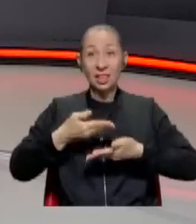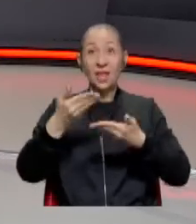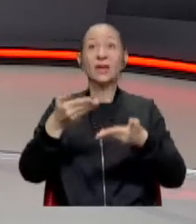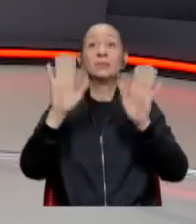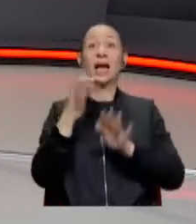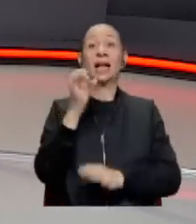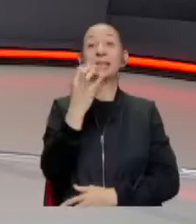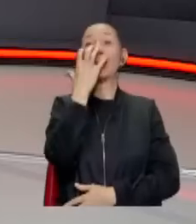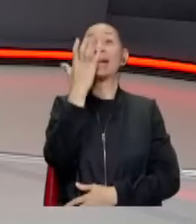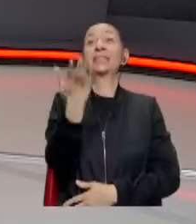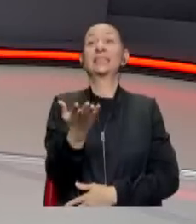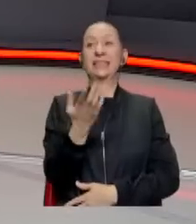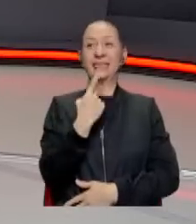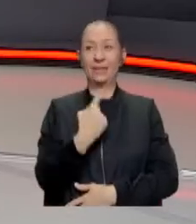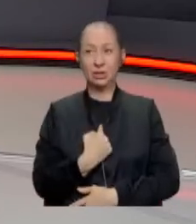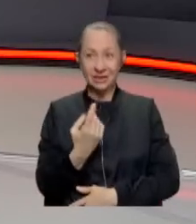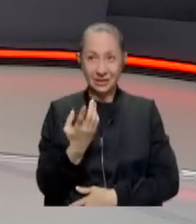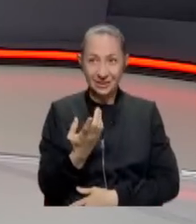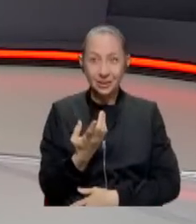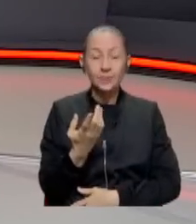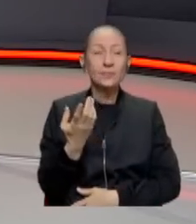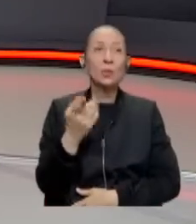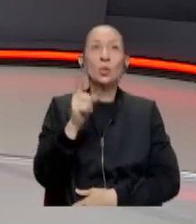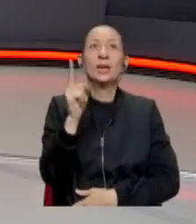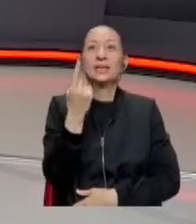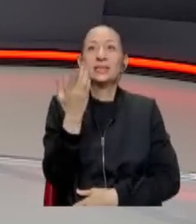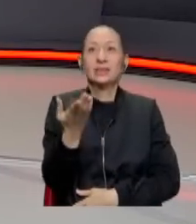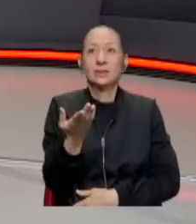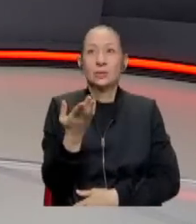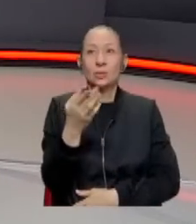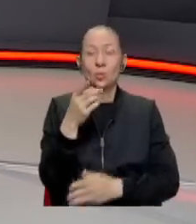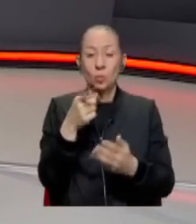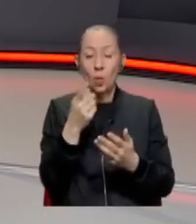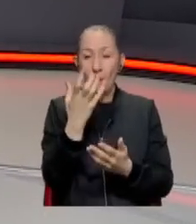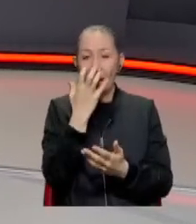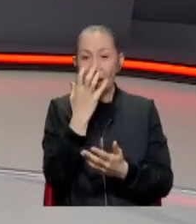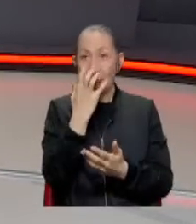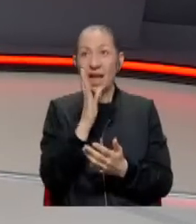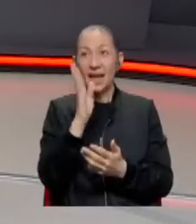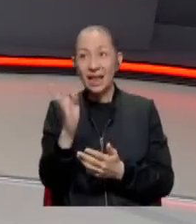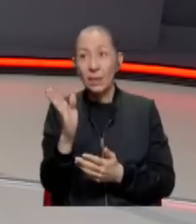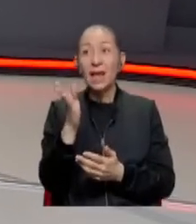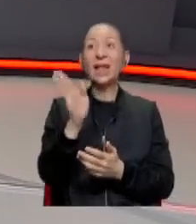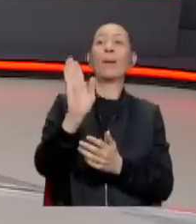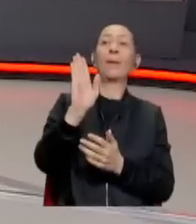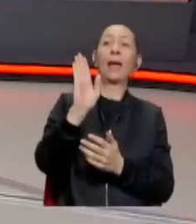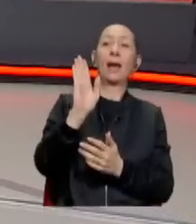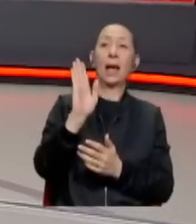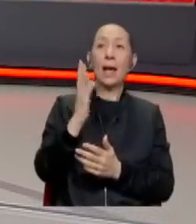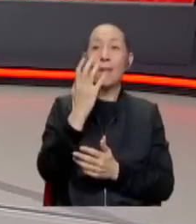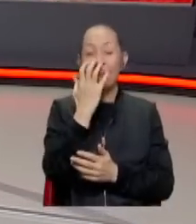altın beklesiz demişler şimdi bu İlginç bu bekleme gitmeme